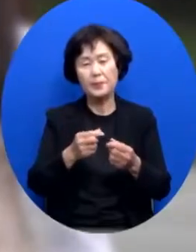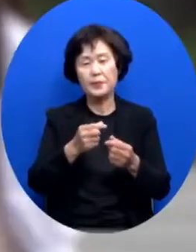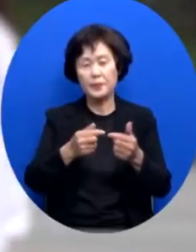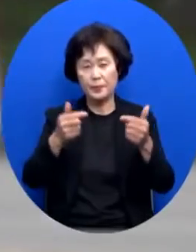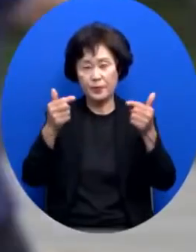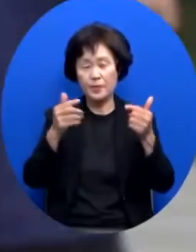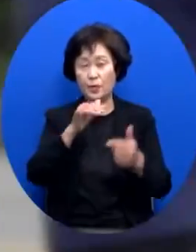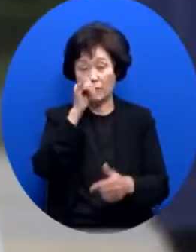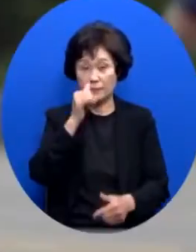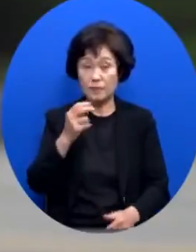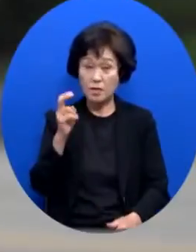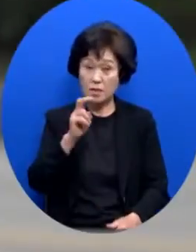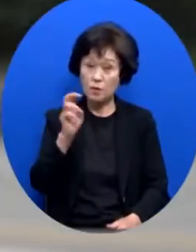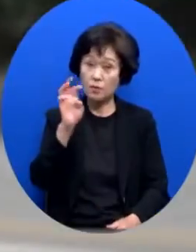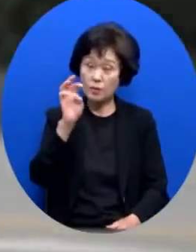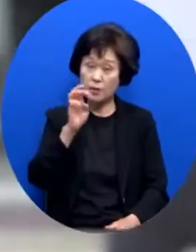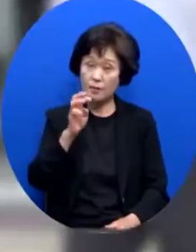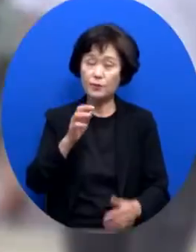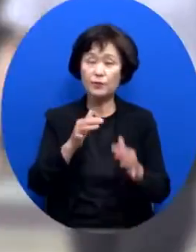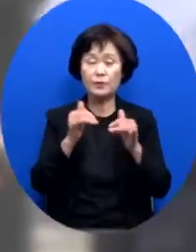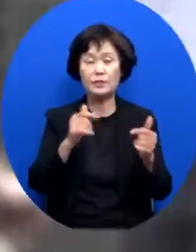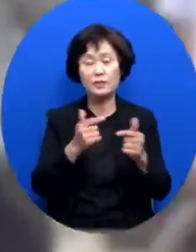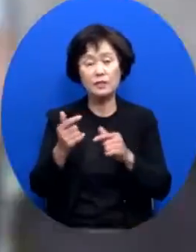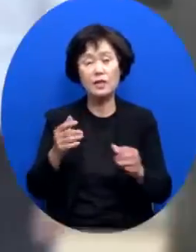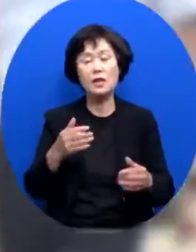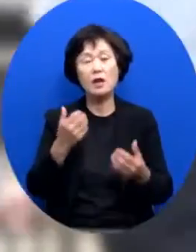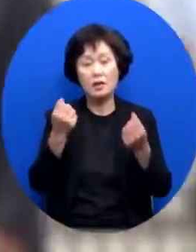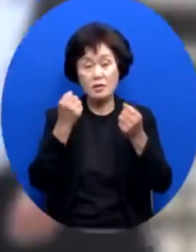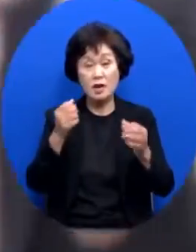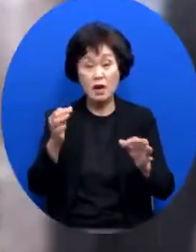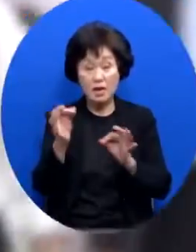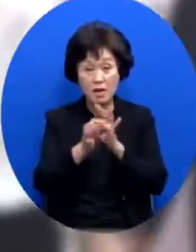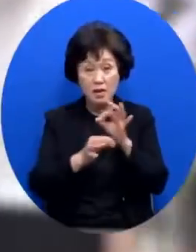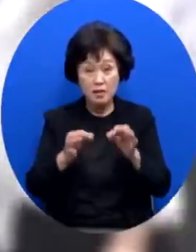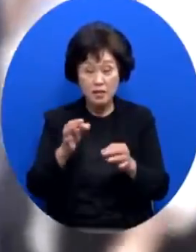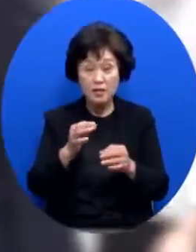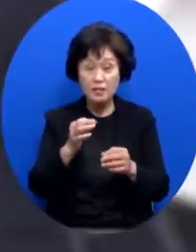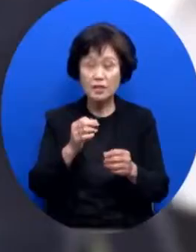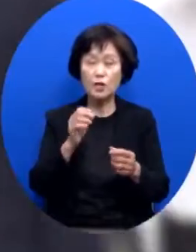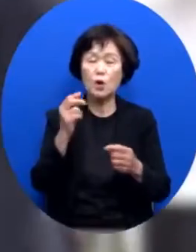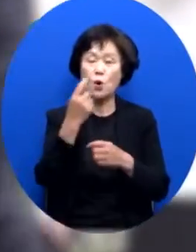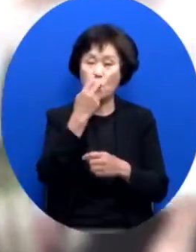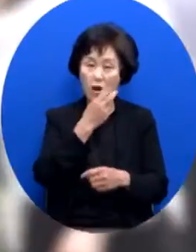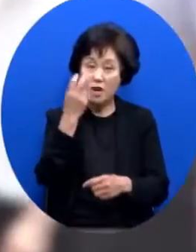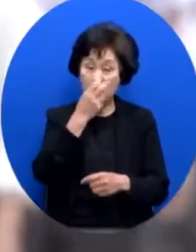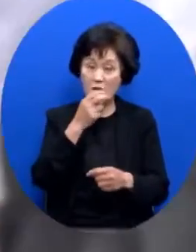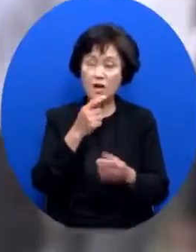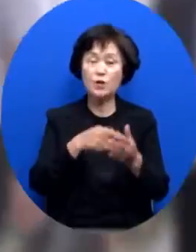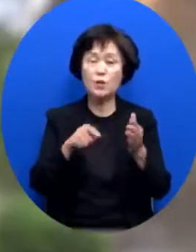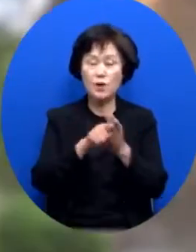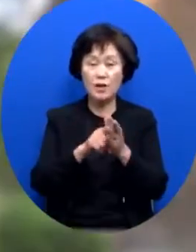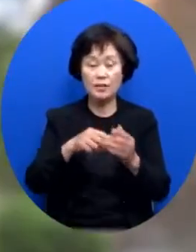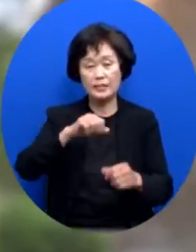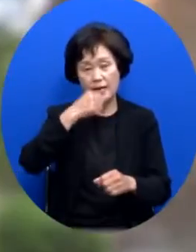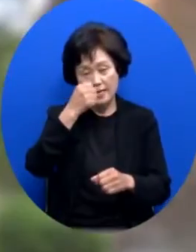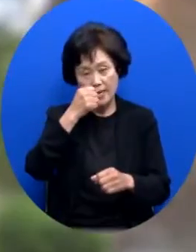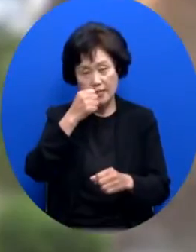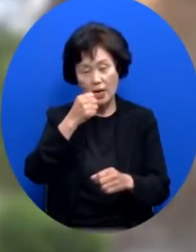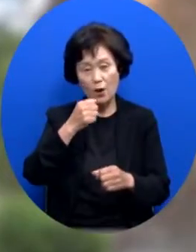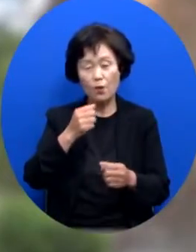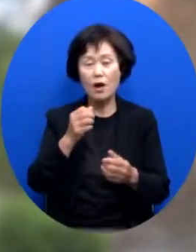2030 세대가 건강하게 재정을 관리하기 위해선 소비에 앞서 예산을 세우고 계획하는 훈련이 필요하다고